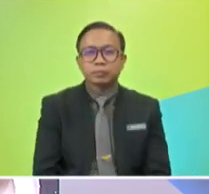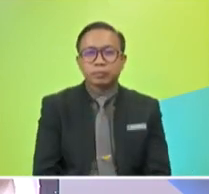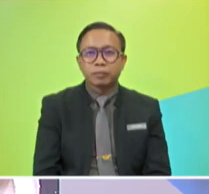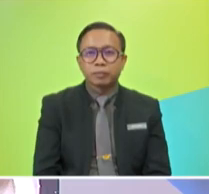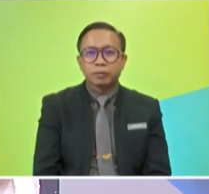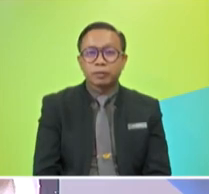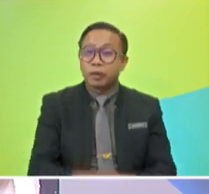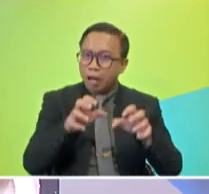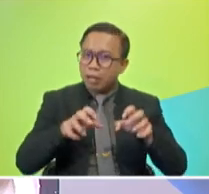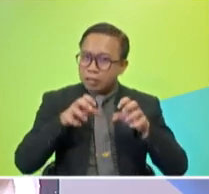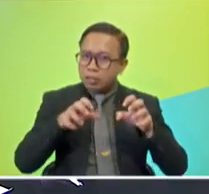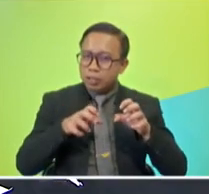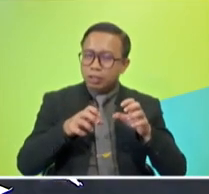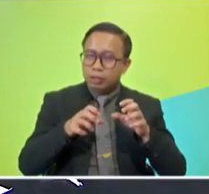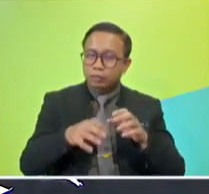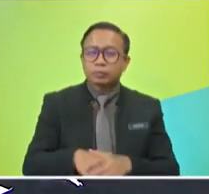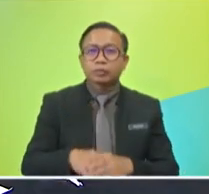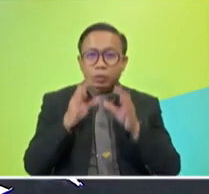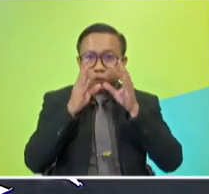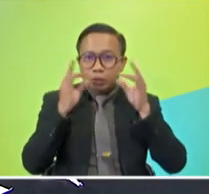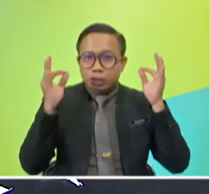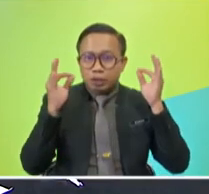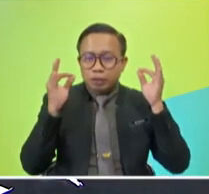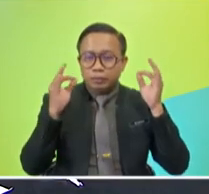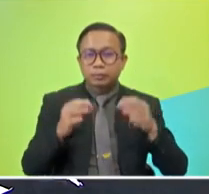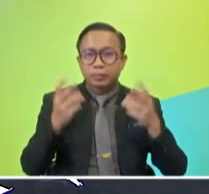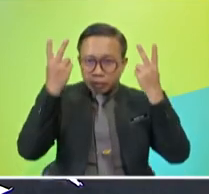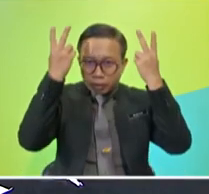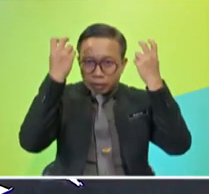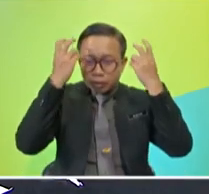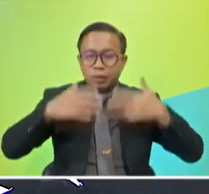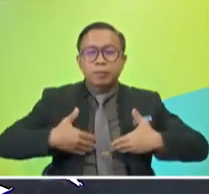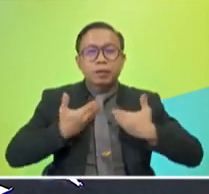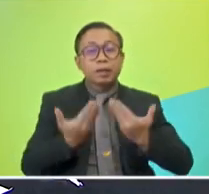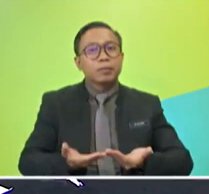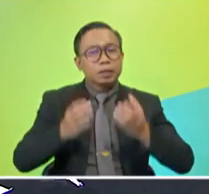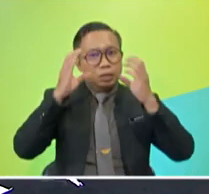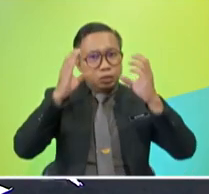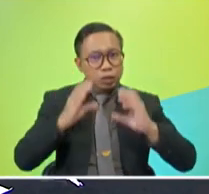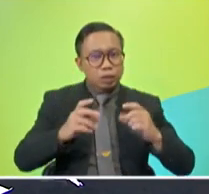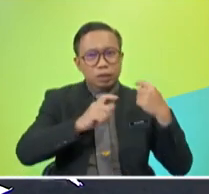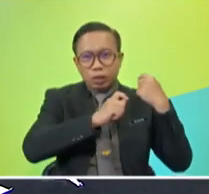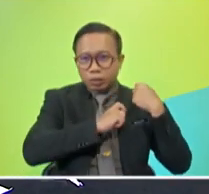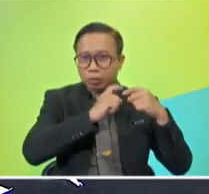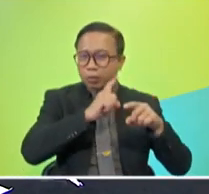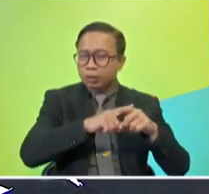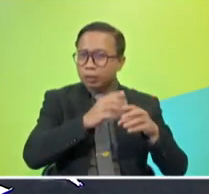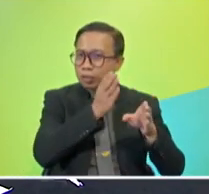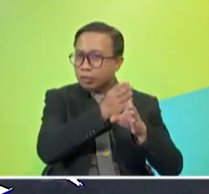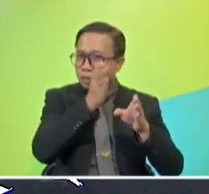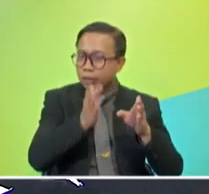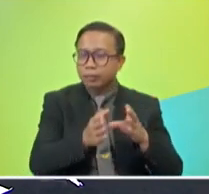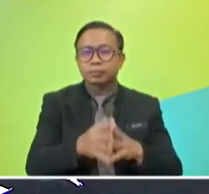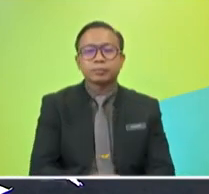ada anjing ke kucing keenam Bagaimana cara kamu bertanggung jawab terhadap jirai